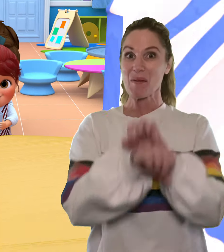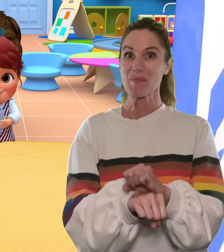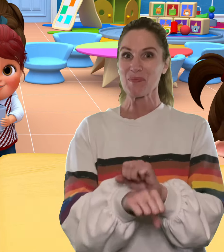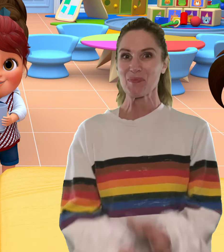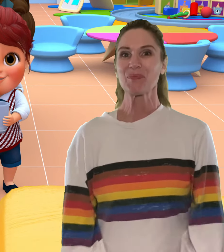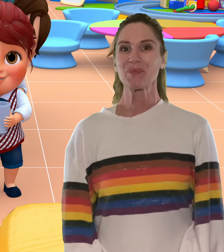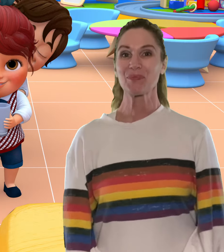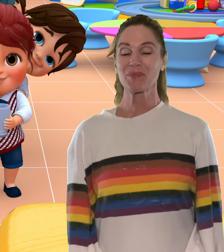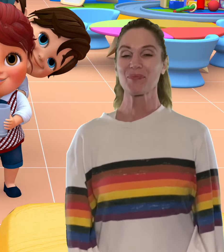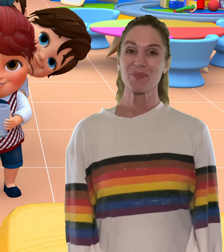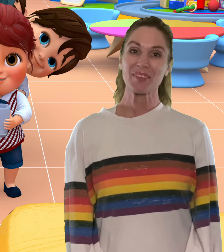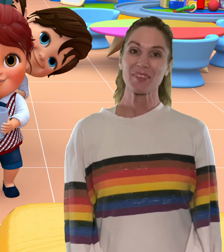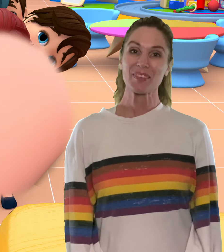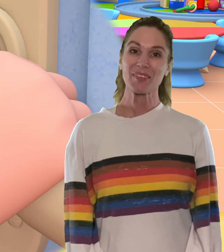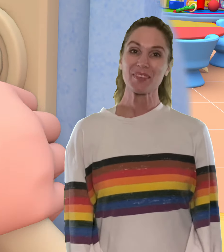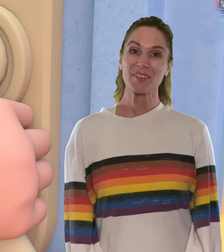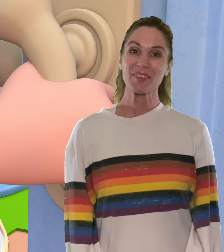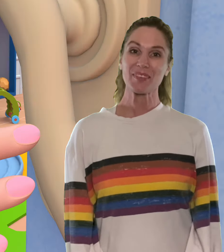いい癖